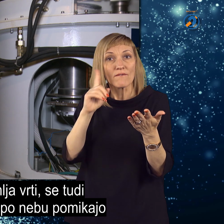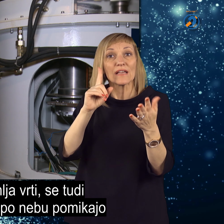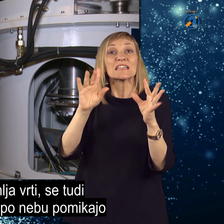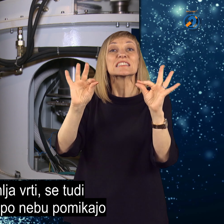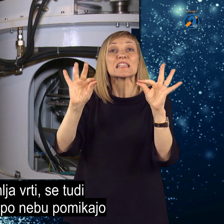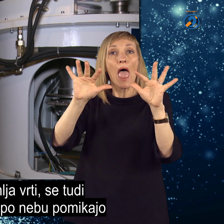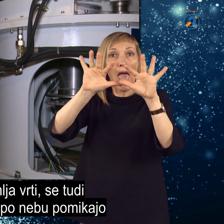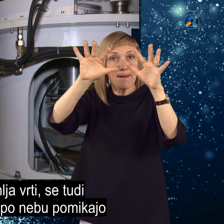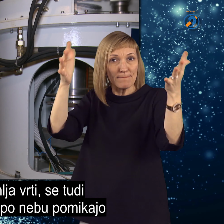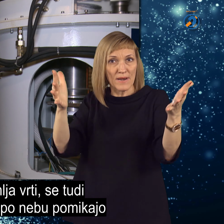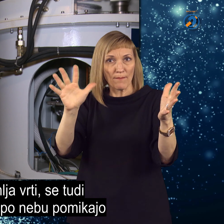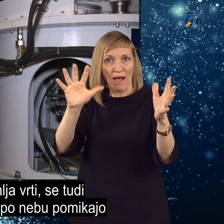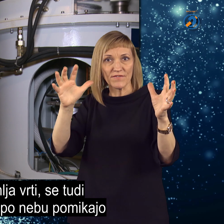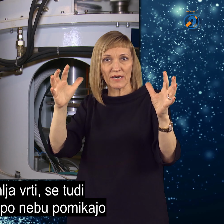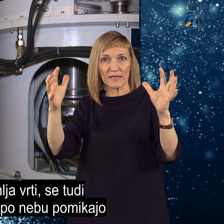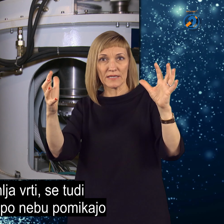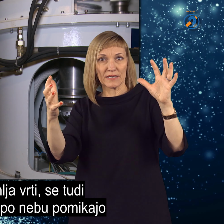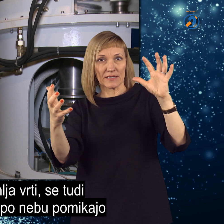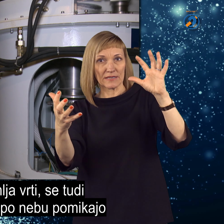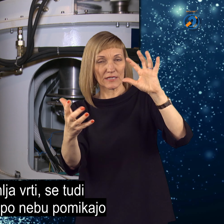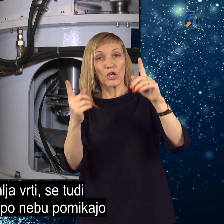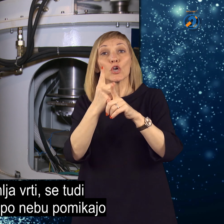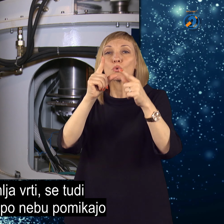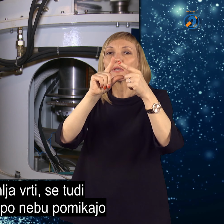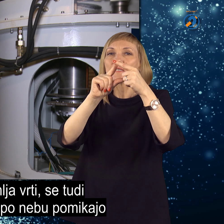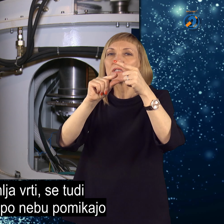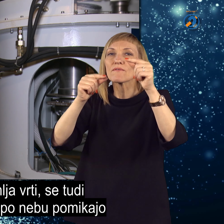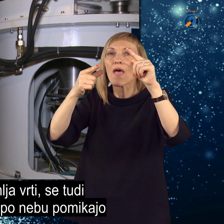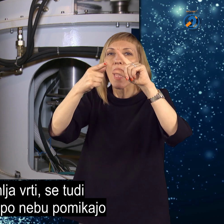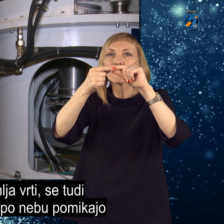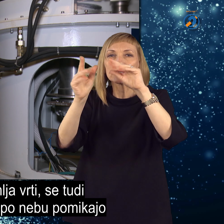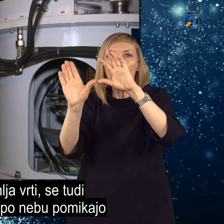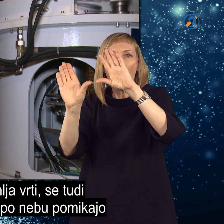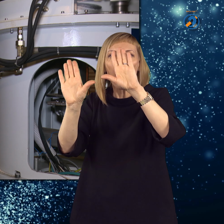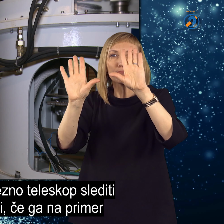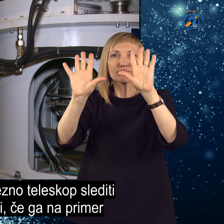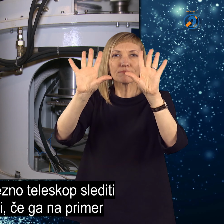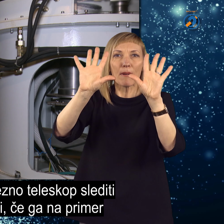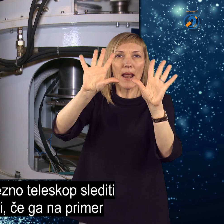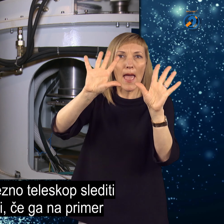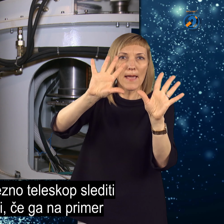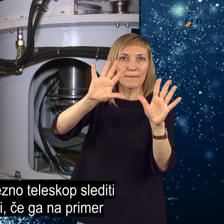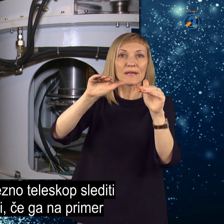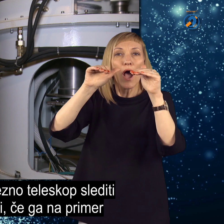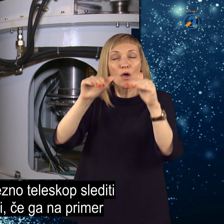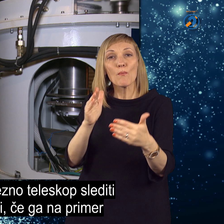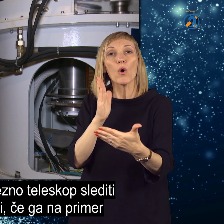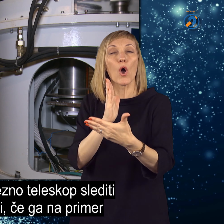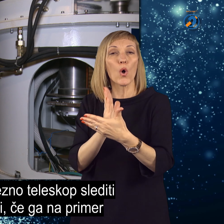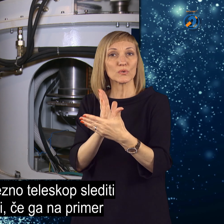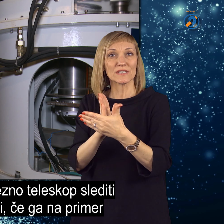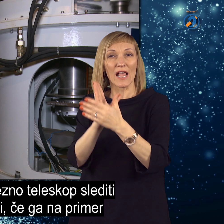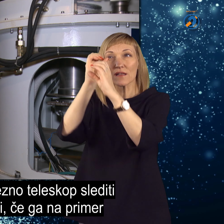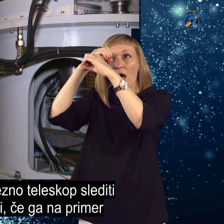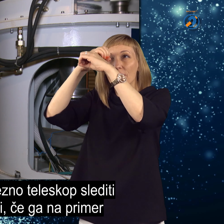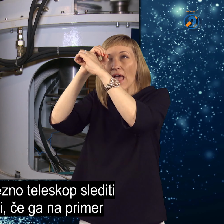zemlja seveda vrti, se tudi zvezde počasi po nebu pomikajo in jim mora ustrezno